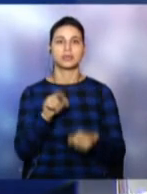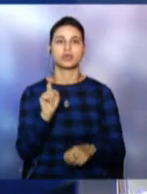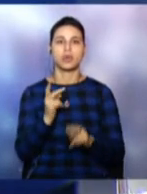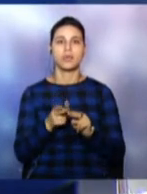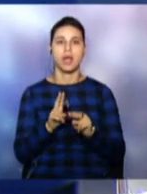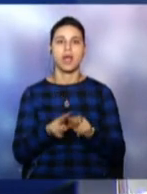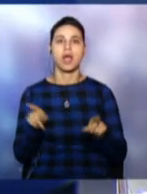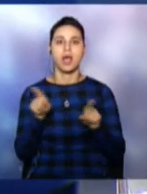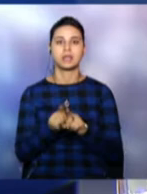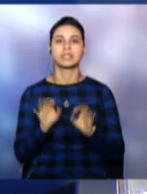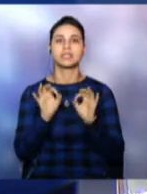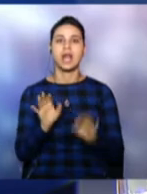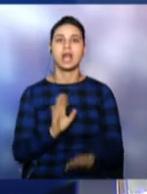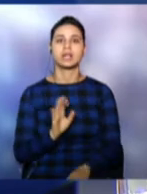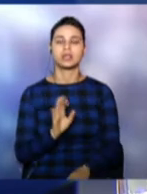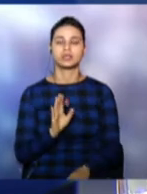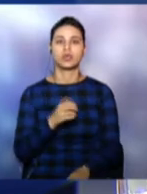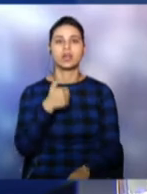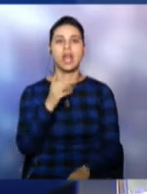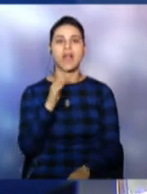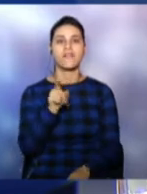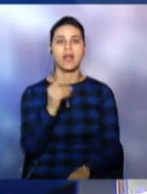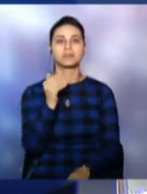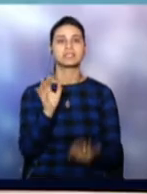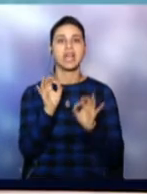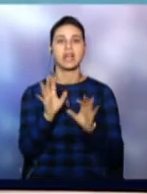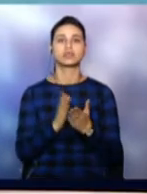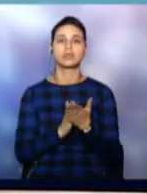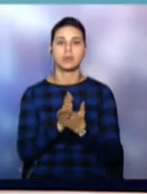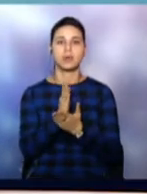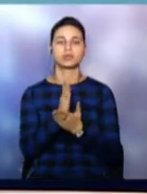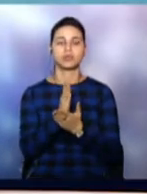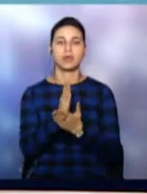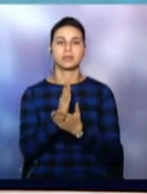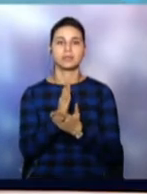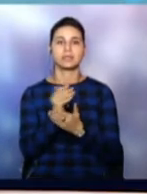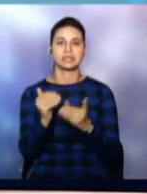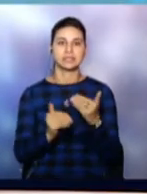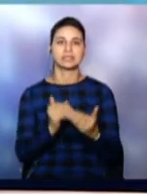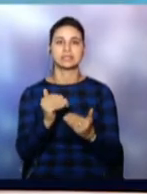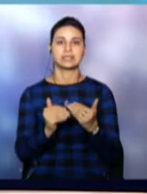აი ესეთი არასწორი კოფეინისთვის არასწორი მიმართულებით წავიდეს